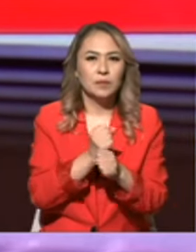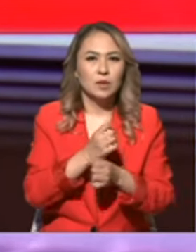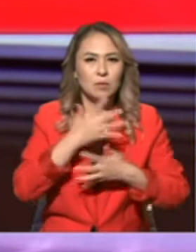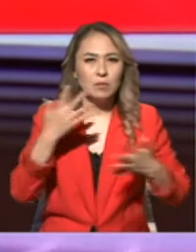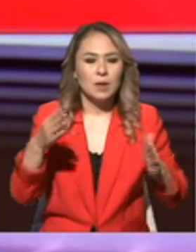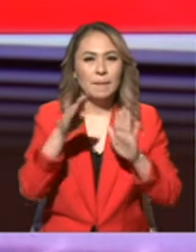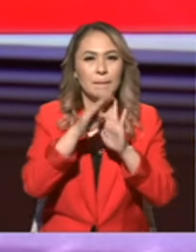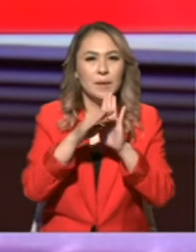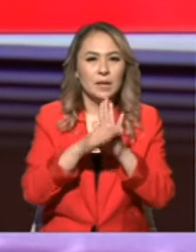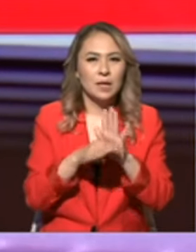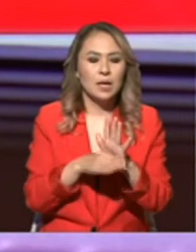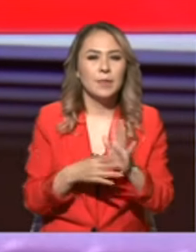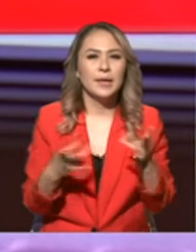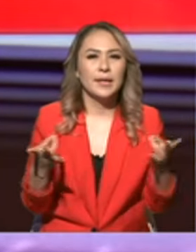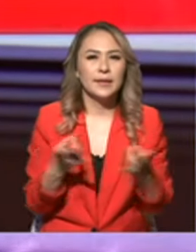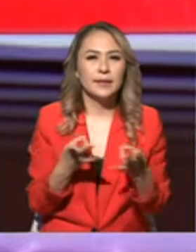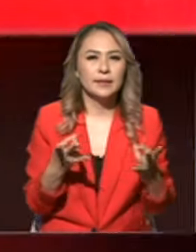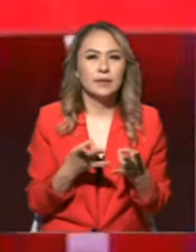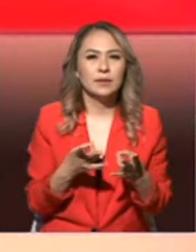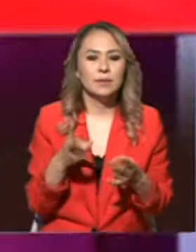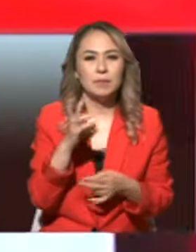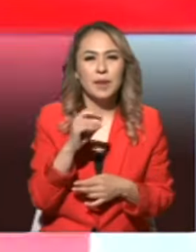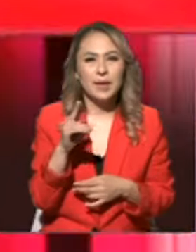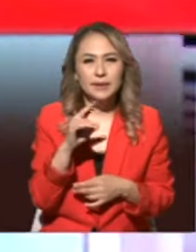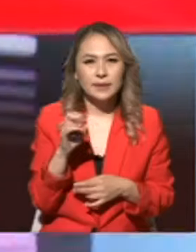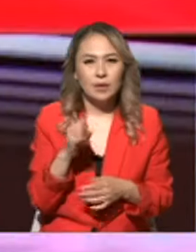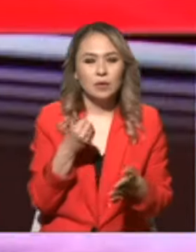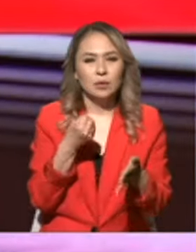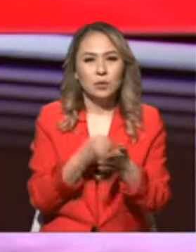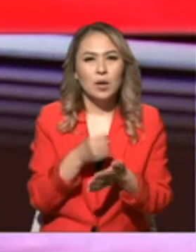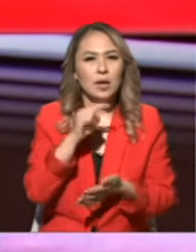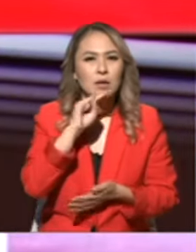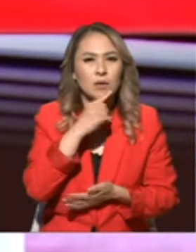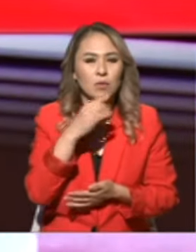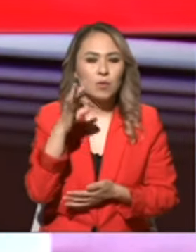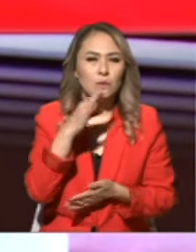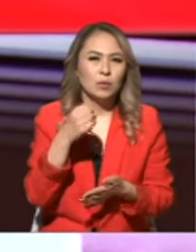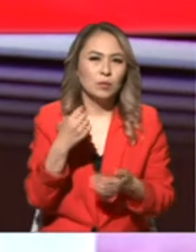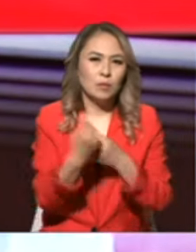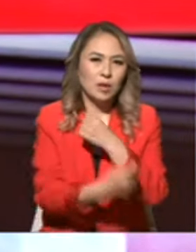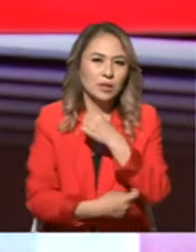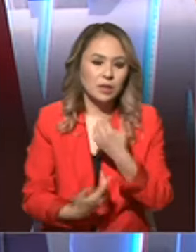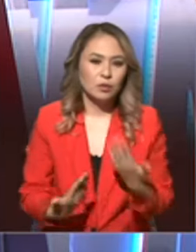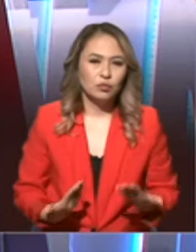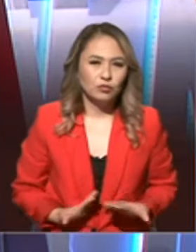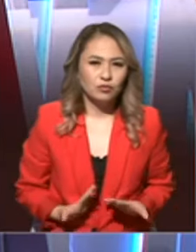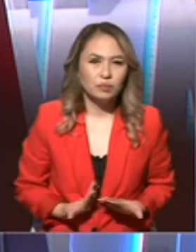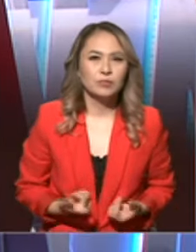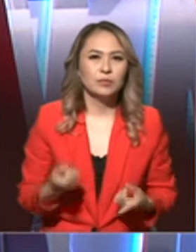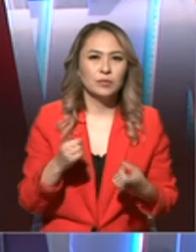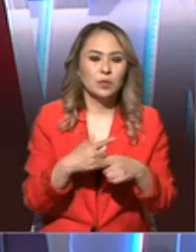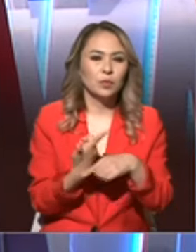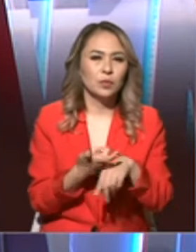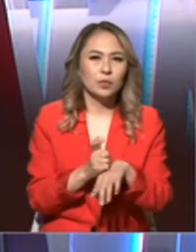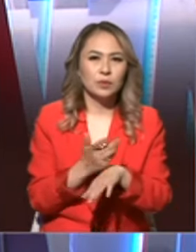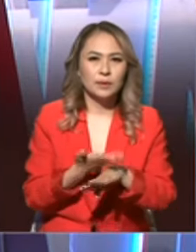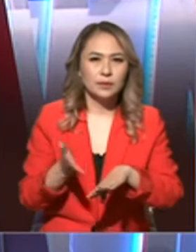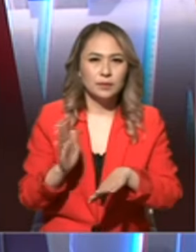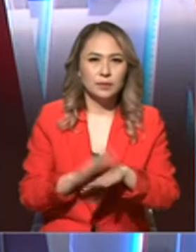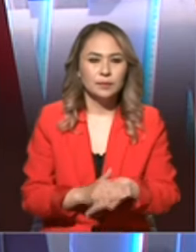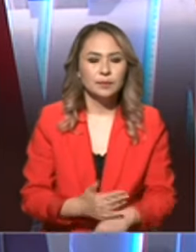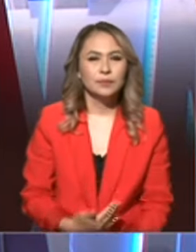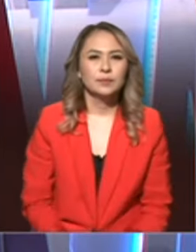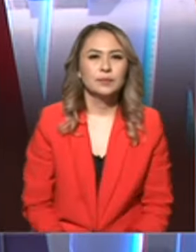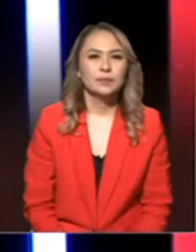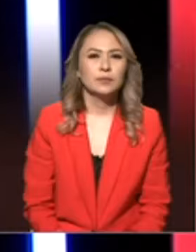бағдарлама керек. Мынау медиасынан, идеологиясынан бастап, экономикалық, әлеуметтік, материалдық жағдайына дейін. Әйтпесем жағдай өте қиын. Мен өзім 2 жыл көрген